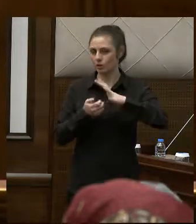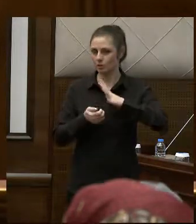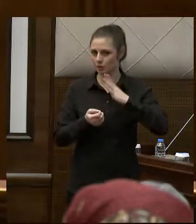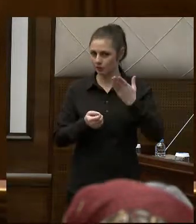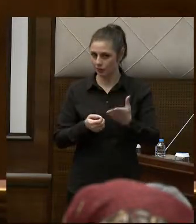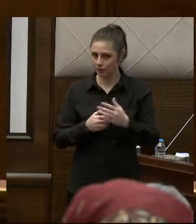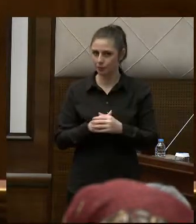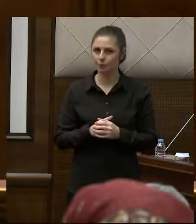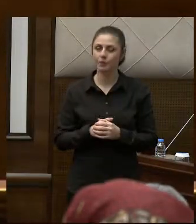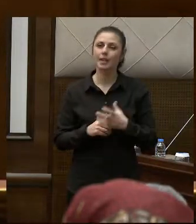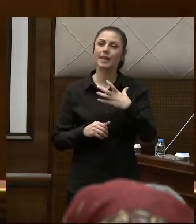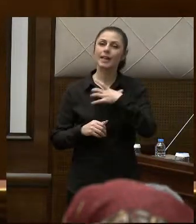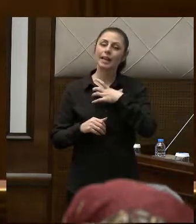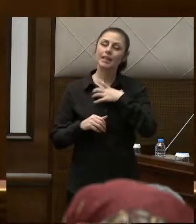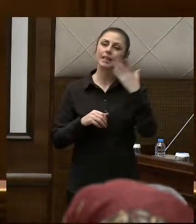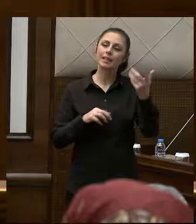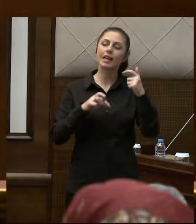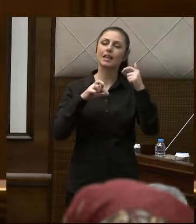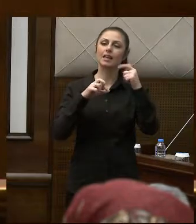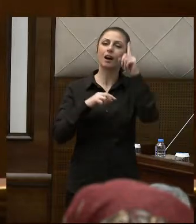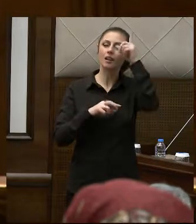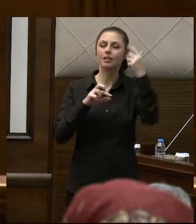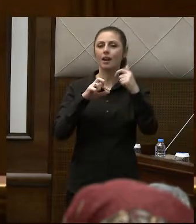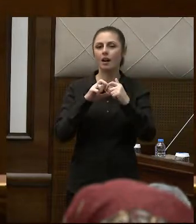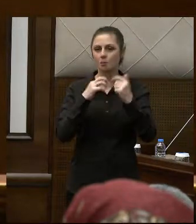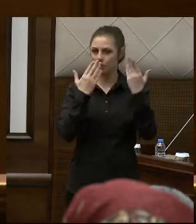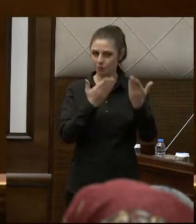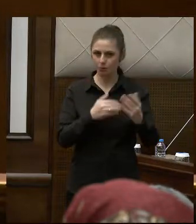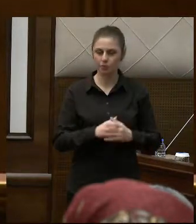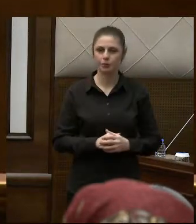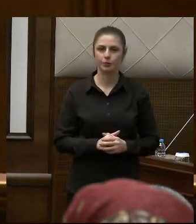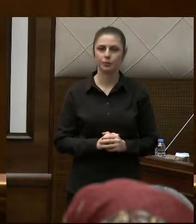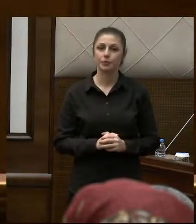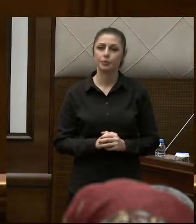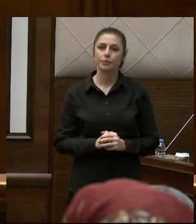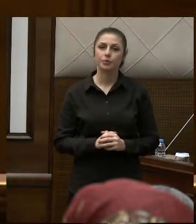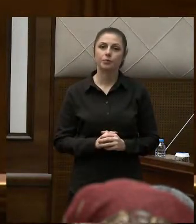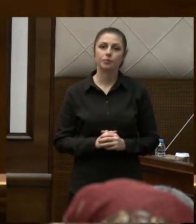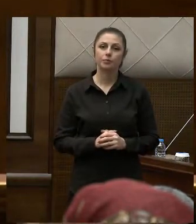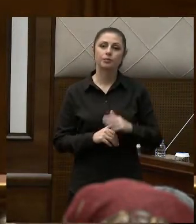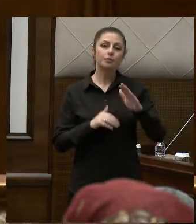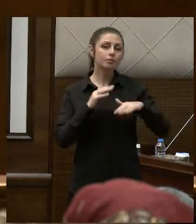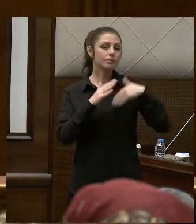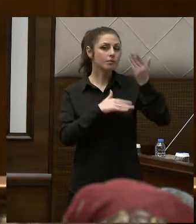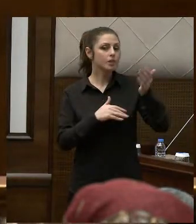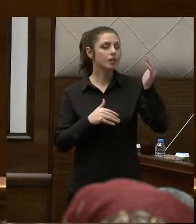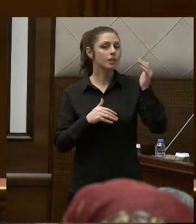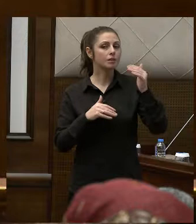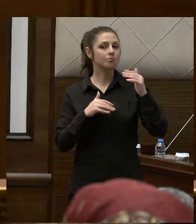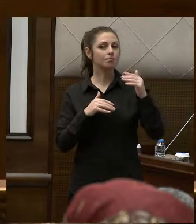Kendilerine Yüce Allah'tan rahmetler diliyoruz. Geride kalanlarına başsağlığı